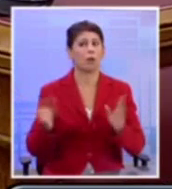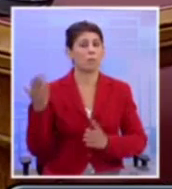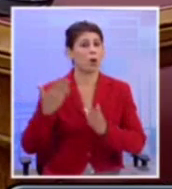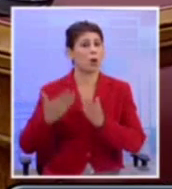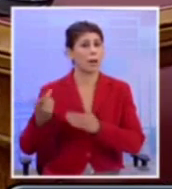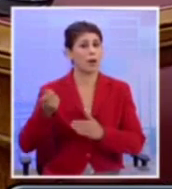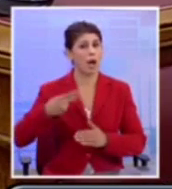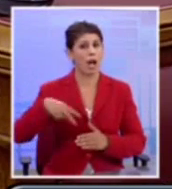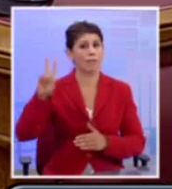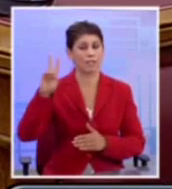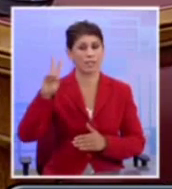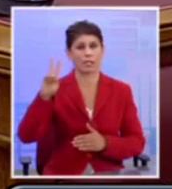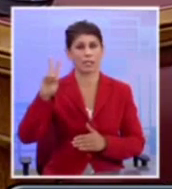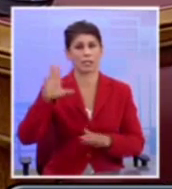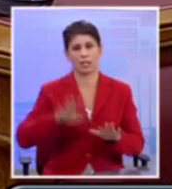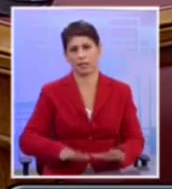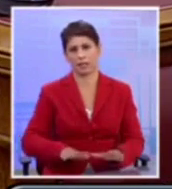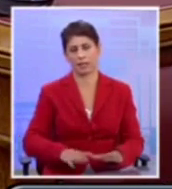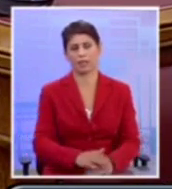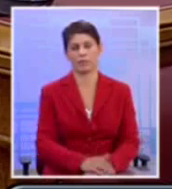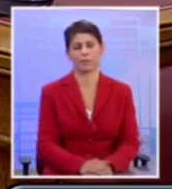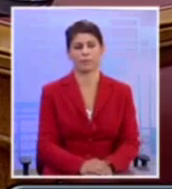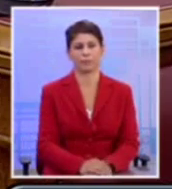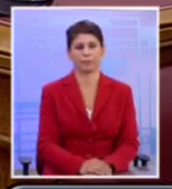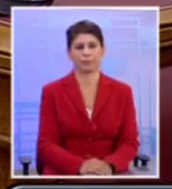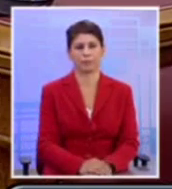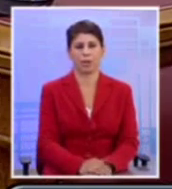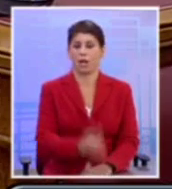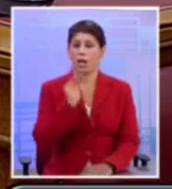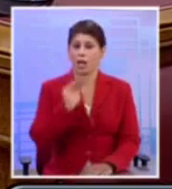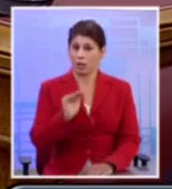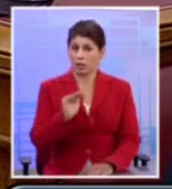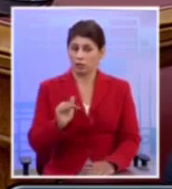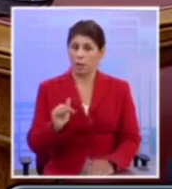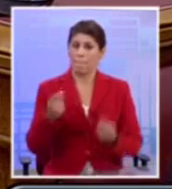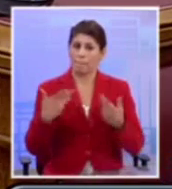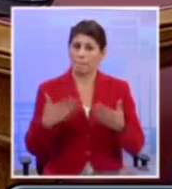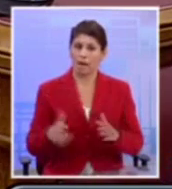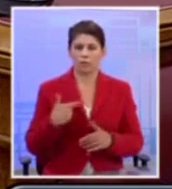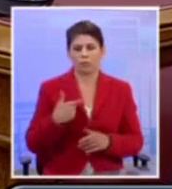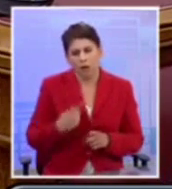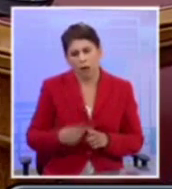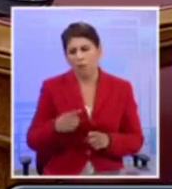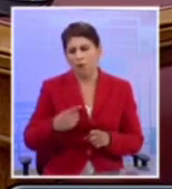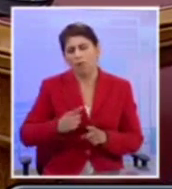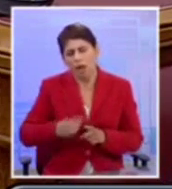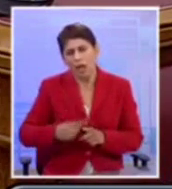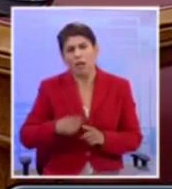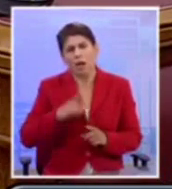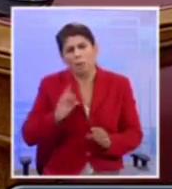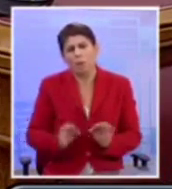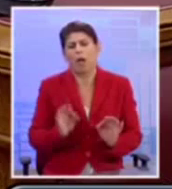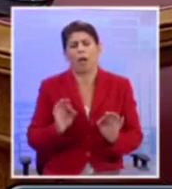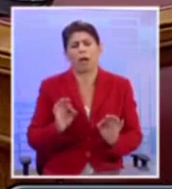αύξηση της ανεργίας. Το ερώτημα που τίθεται, και εγώ έτσι σαν απλός Έλληνας πολίτης διαρωτάμαι